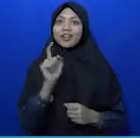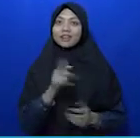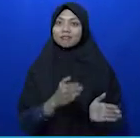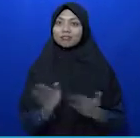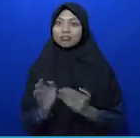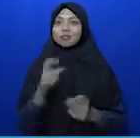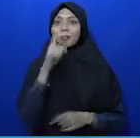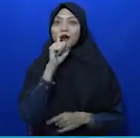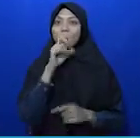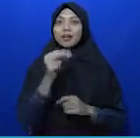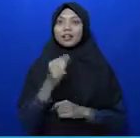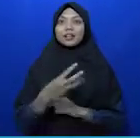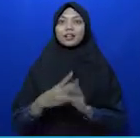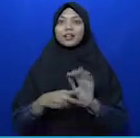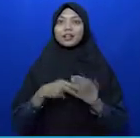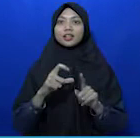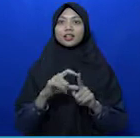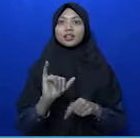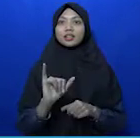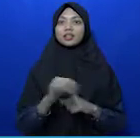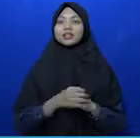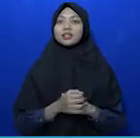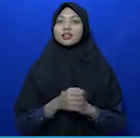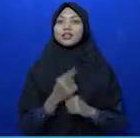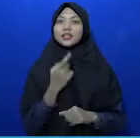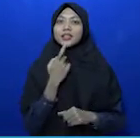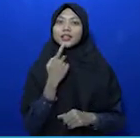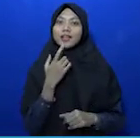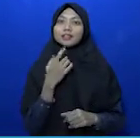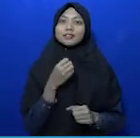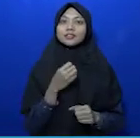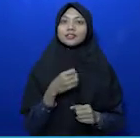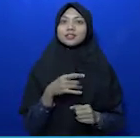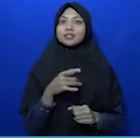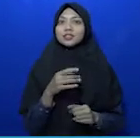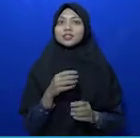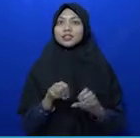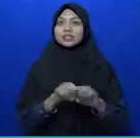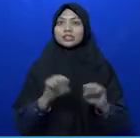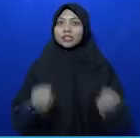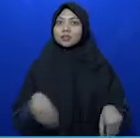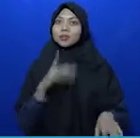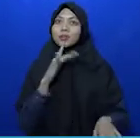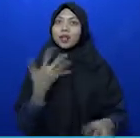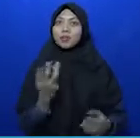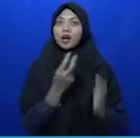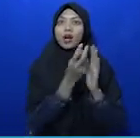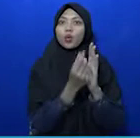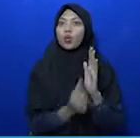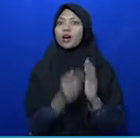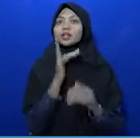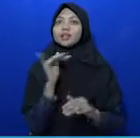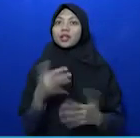Randy, akan melihat lebih detail lagi dari sisi teknisnya, keuangannya, Inalum dalam